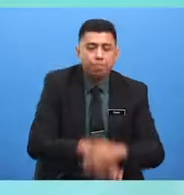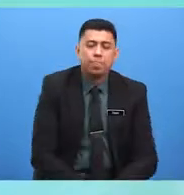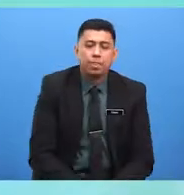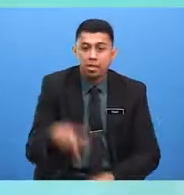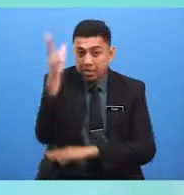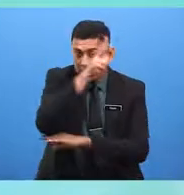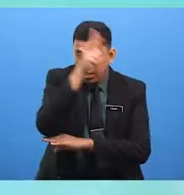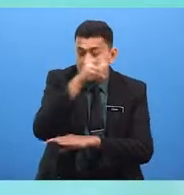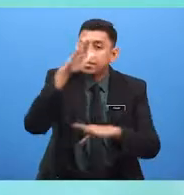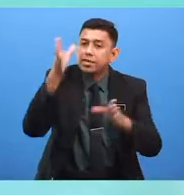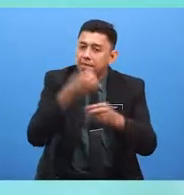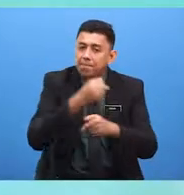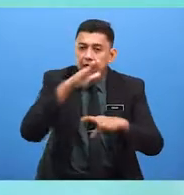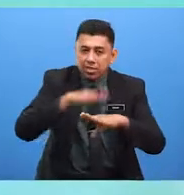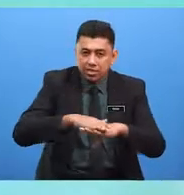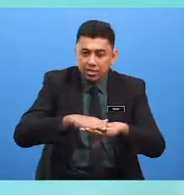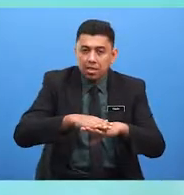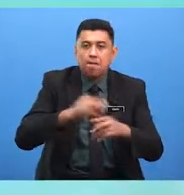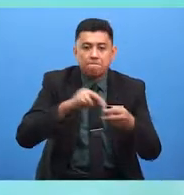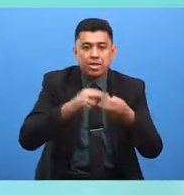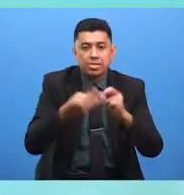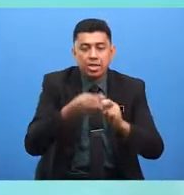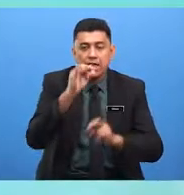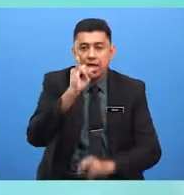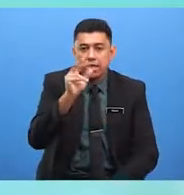dapat mengatasi masalah inflasi